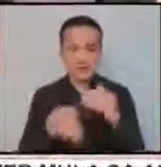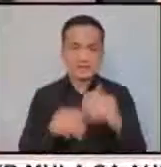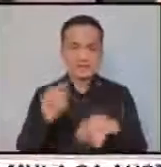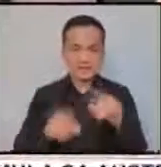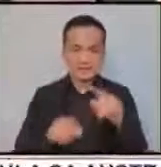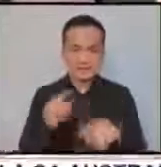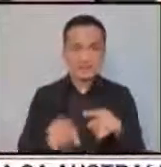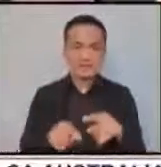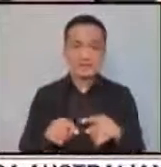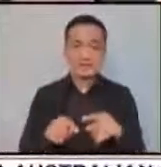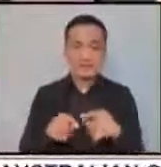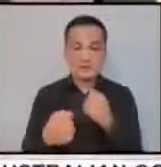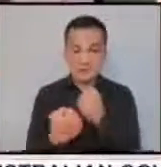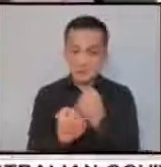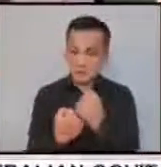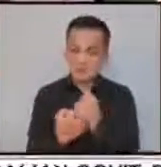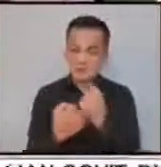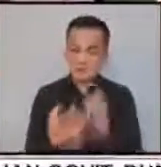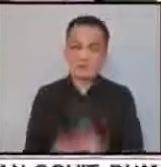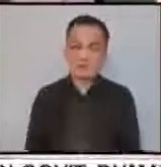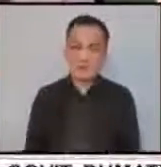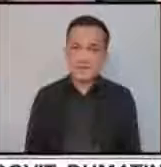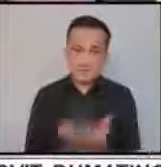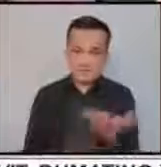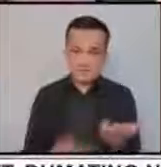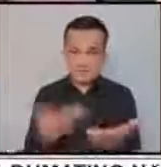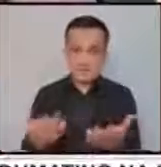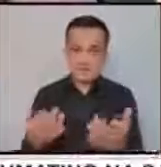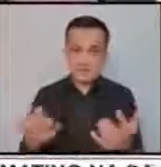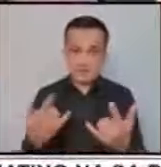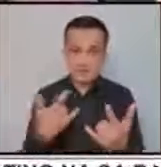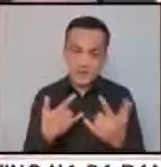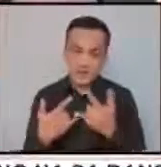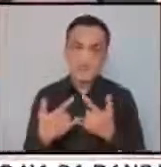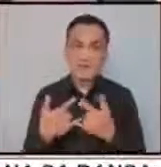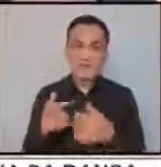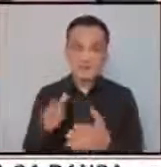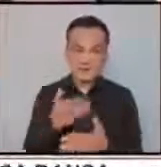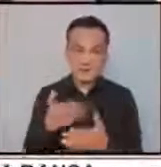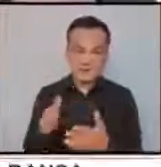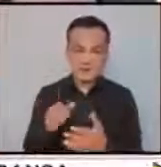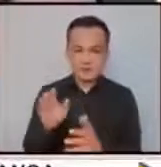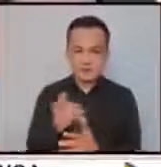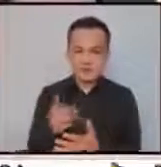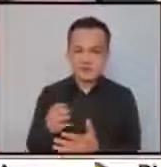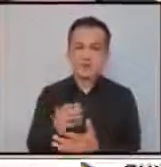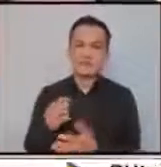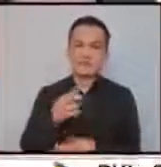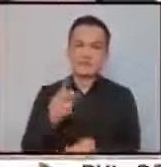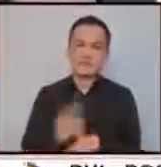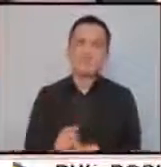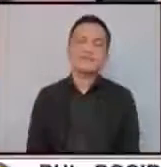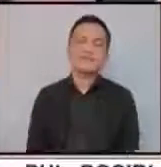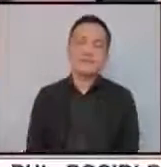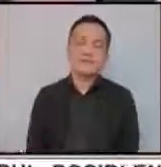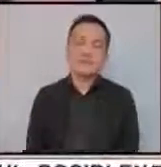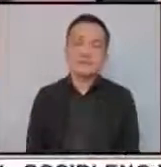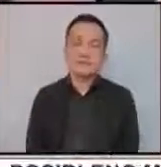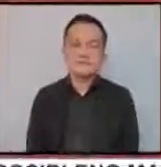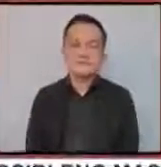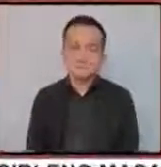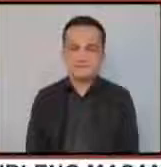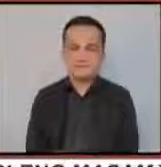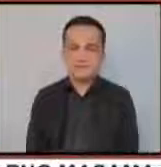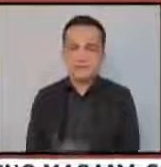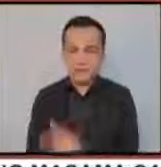mga taga-suporta, at yung mga nagmamahal po sa musika at sa choral music po sa aking bansa. Okay. Ma'am